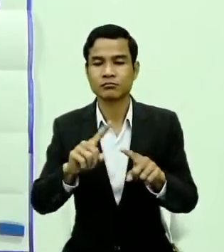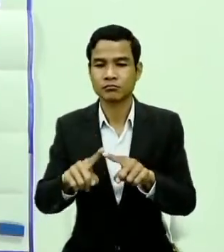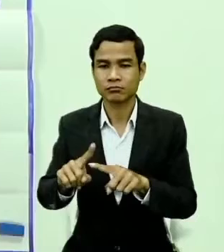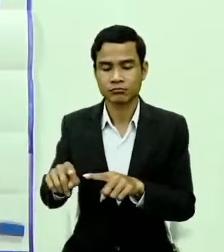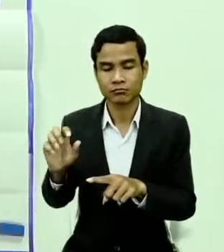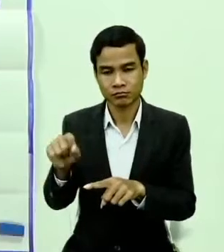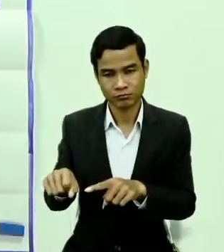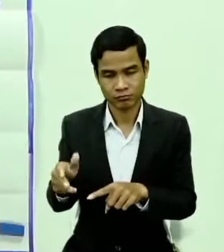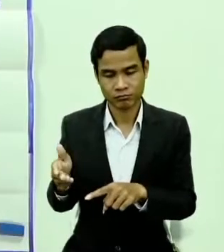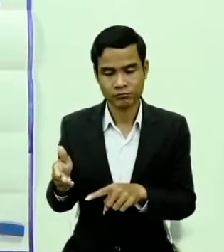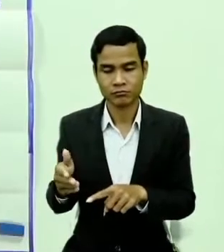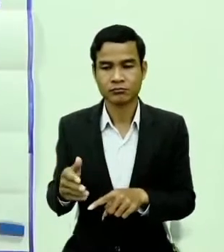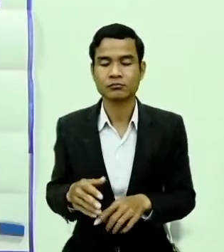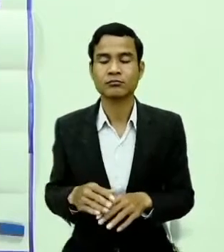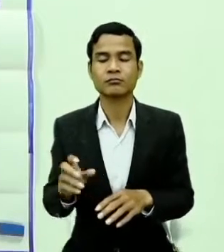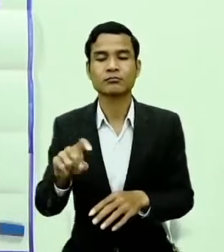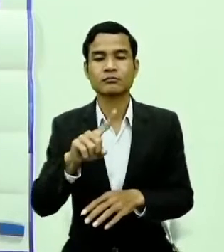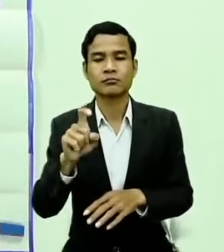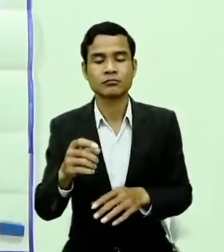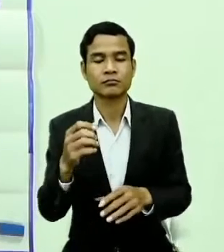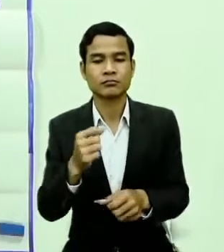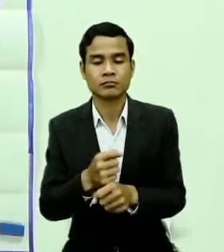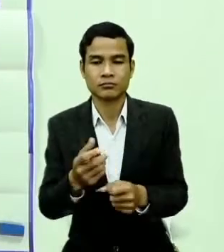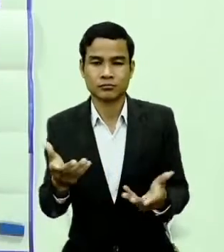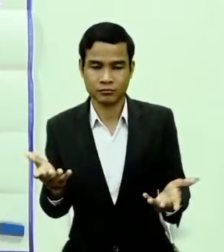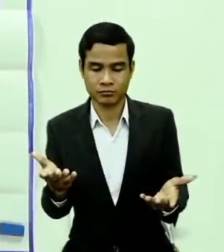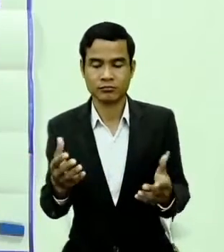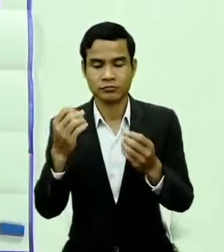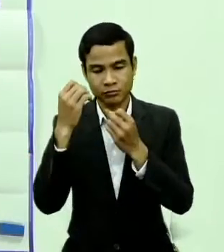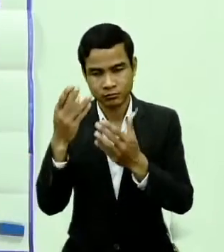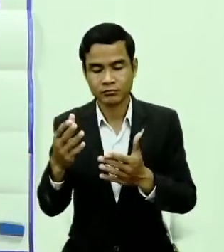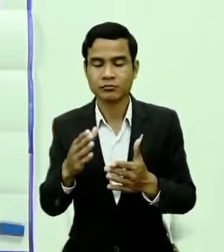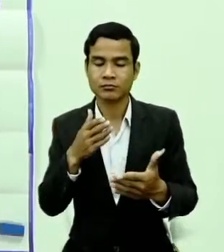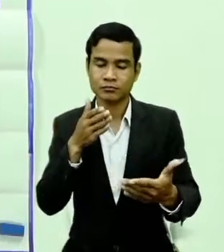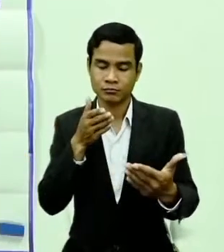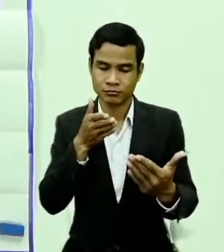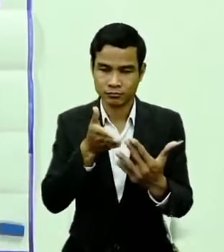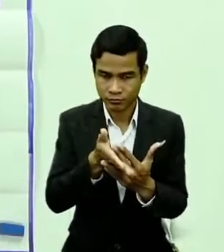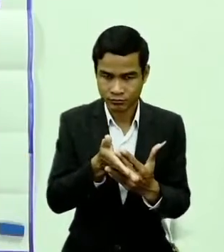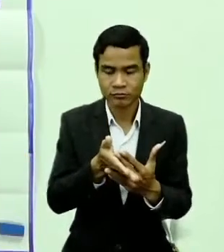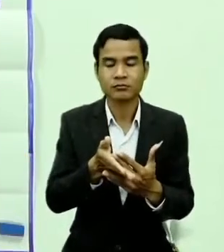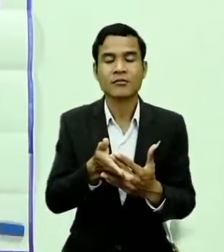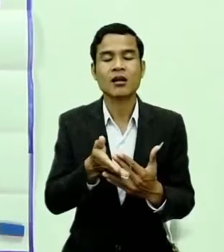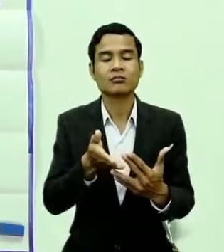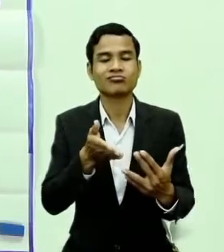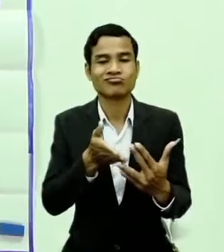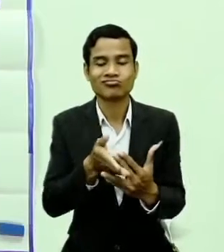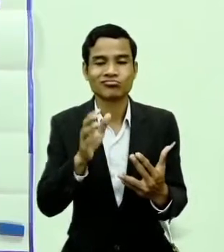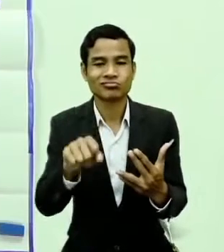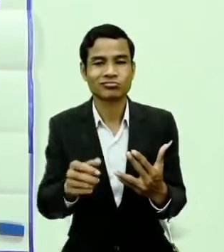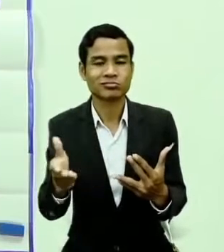tiền chà ta con tơ thuốc đi mà đạch đầm bay chùm nè nợ ô bà xạ tiền ọt nụ